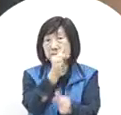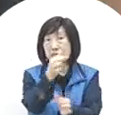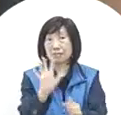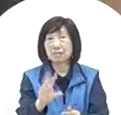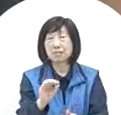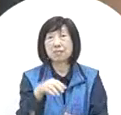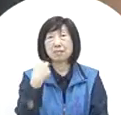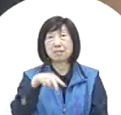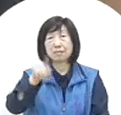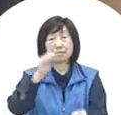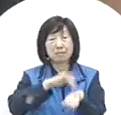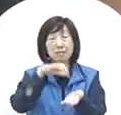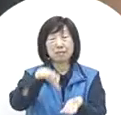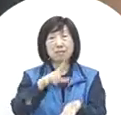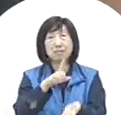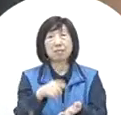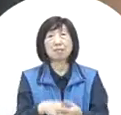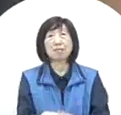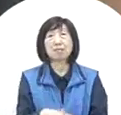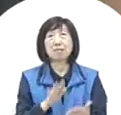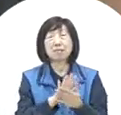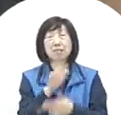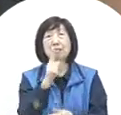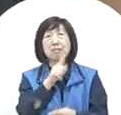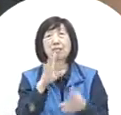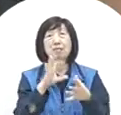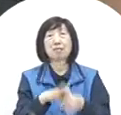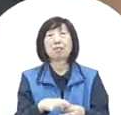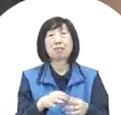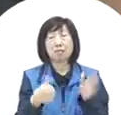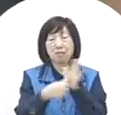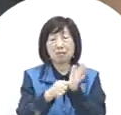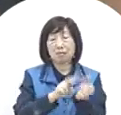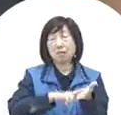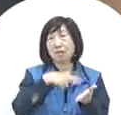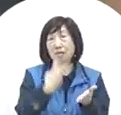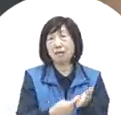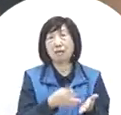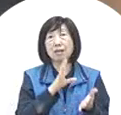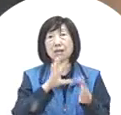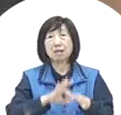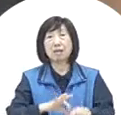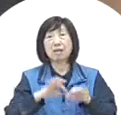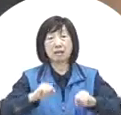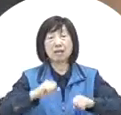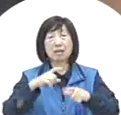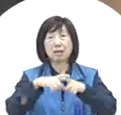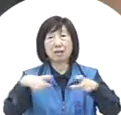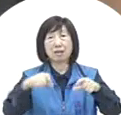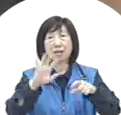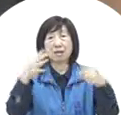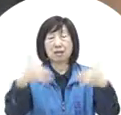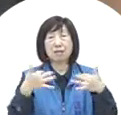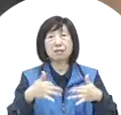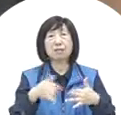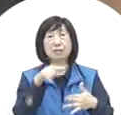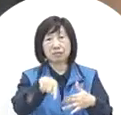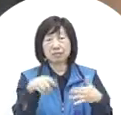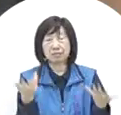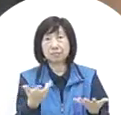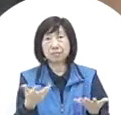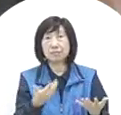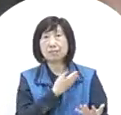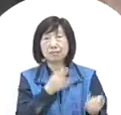跟他到医院的时候，后来你因为什么改过名字？然后因为健保卡什么问题， 对， 你居然让这种案件的当事